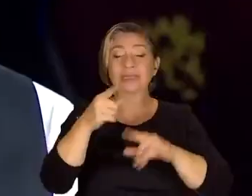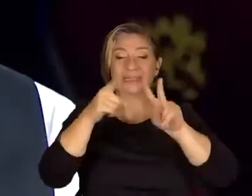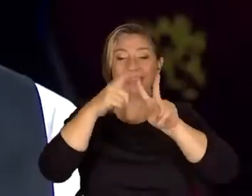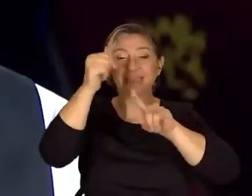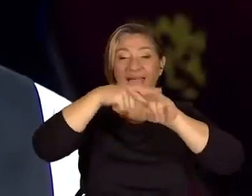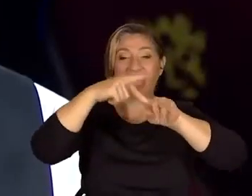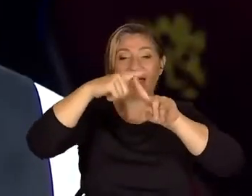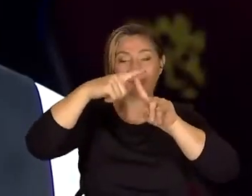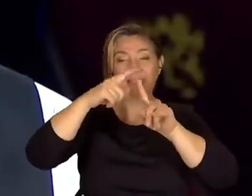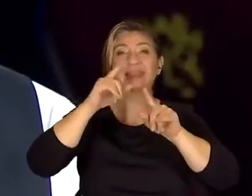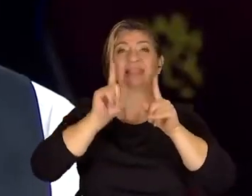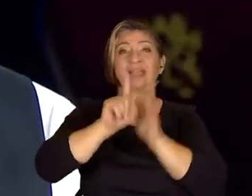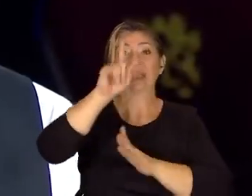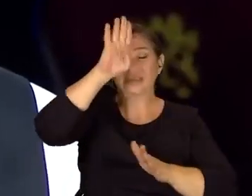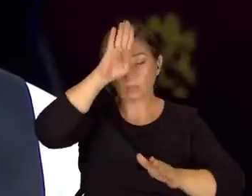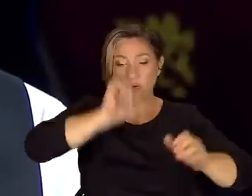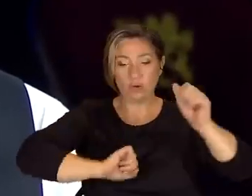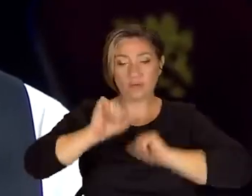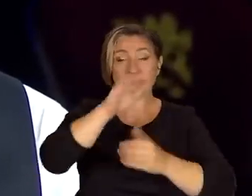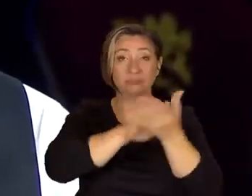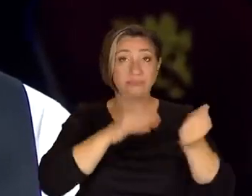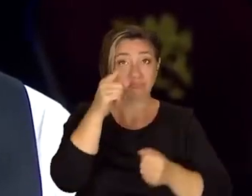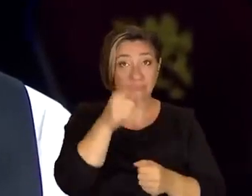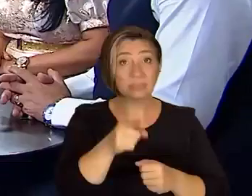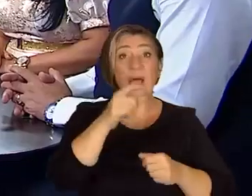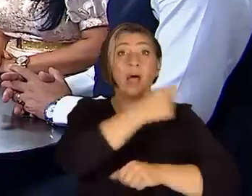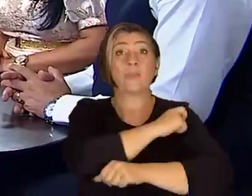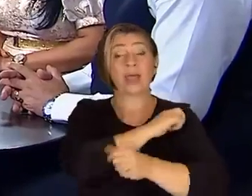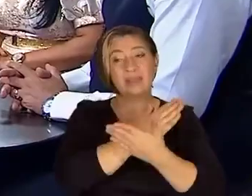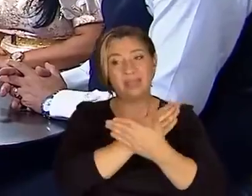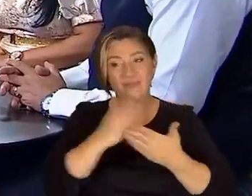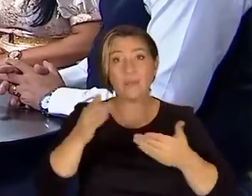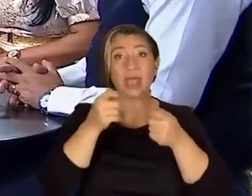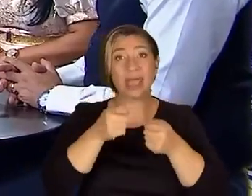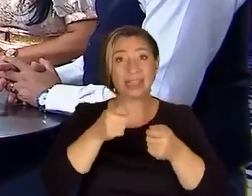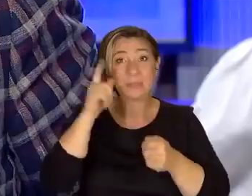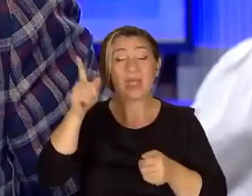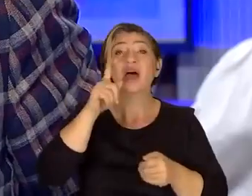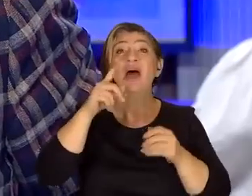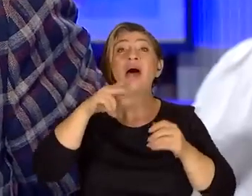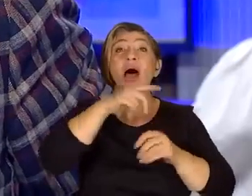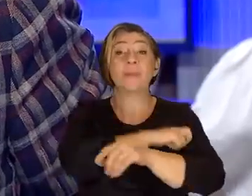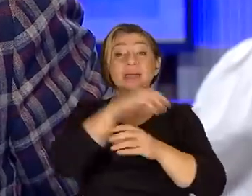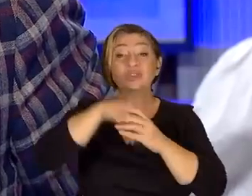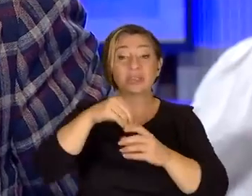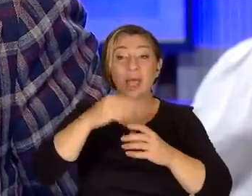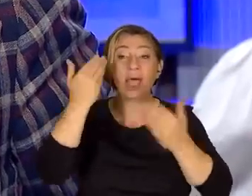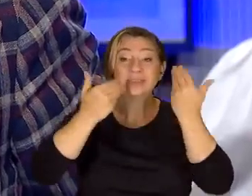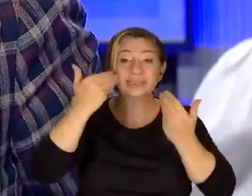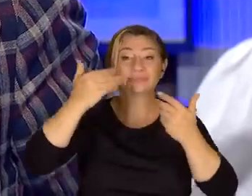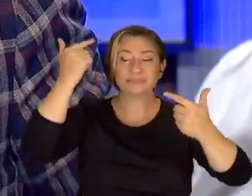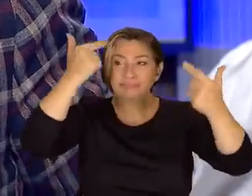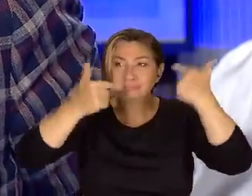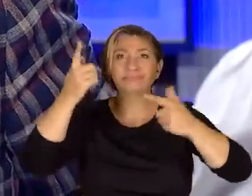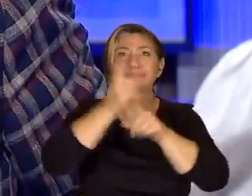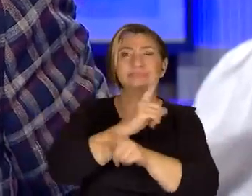Doktor Nihat Dik, İstanbul Üniversitesi Tıp Fakültesi mezunu, Almanya'da devam ediyor eğitimine. Frankfurt'ta estetik alanında çalışmalarda